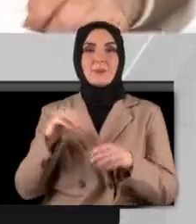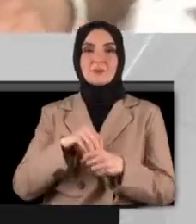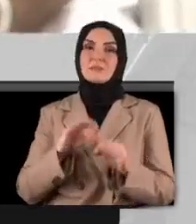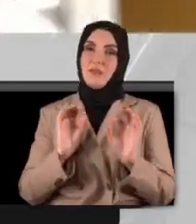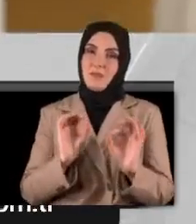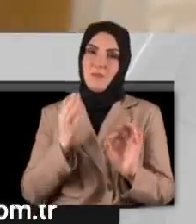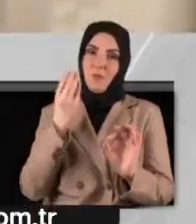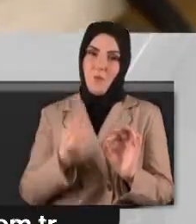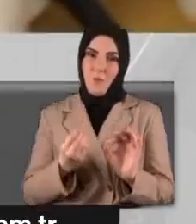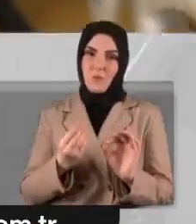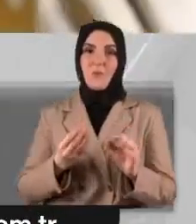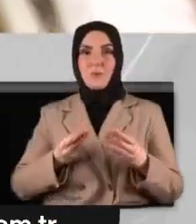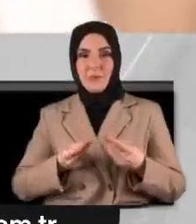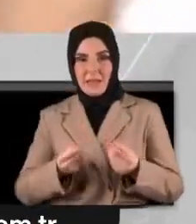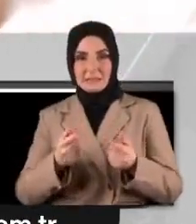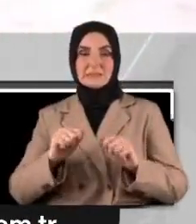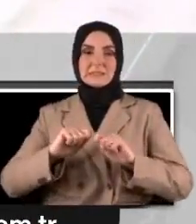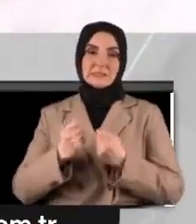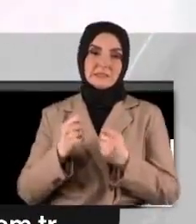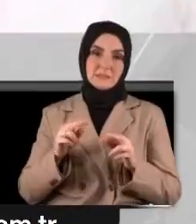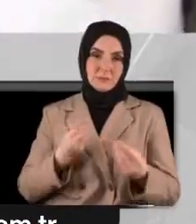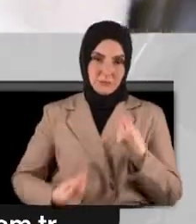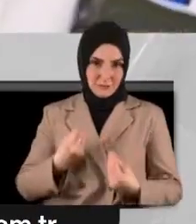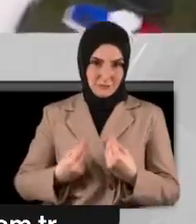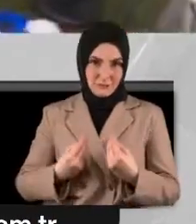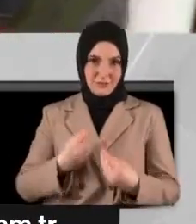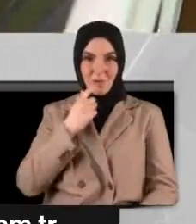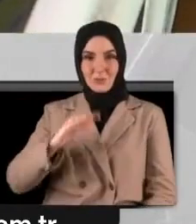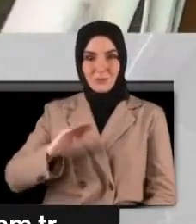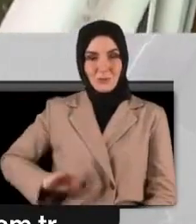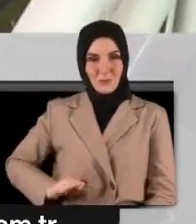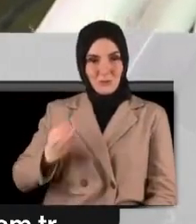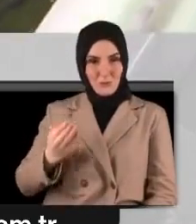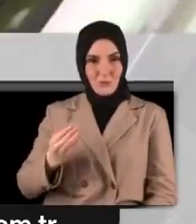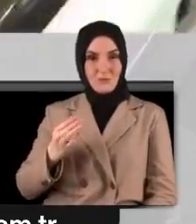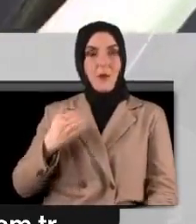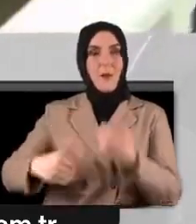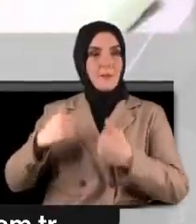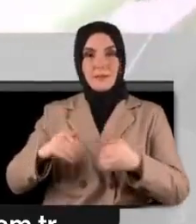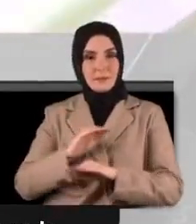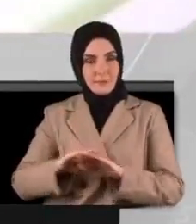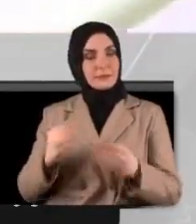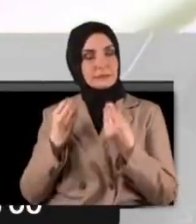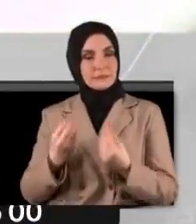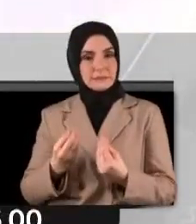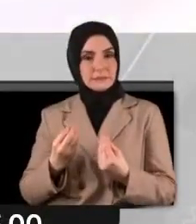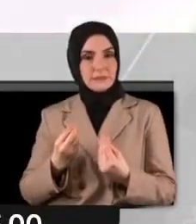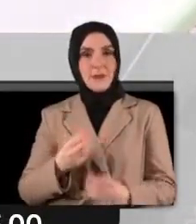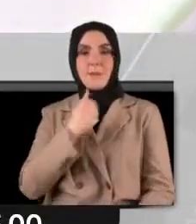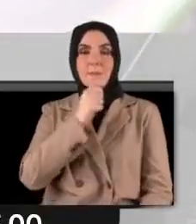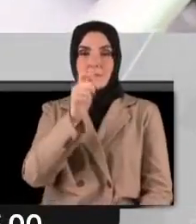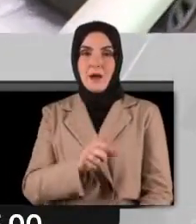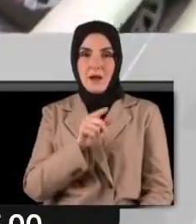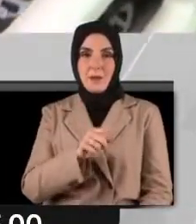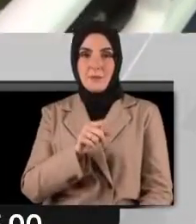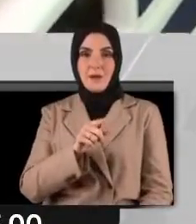kırılma. Küçük kardeşimiz Allah'a şükür iyi bir operasyonla, şu an bir sıkıntısı yok. Babada da alt ekstremite, yani bacaklarda ezilmeler var. Onlar